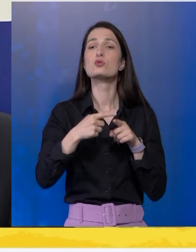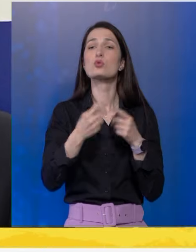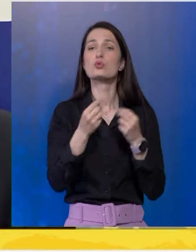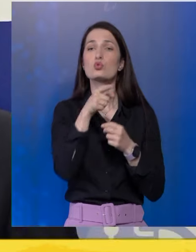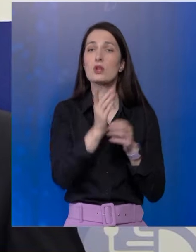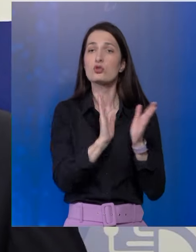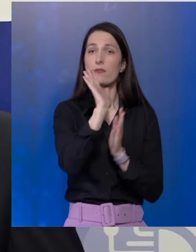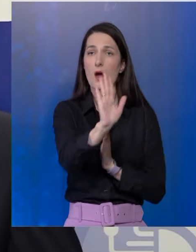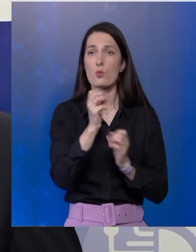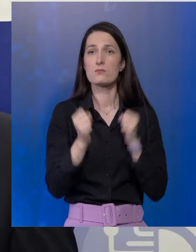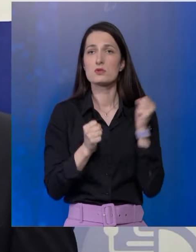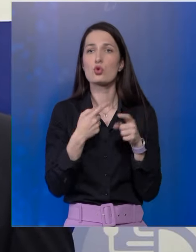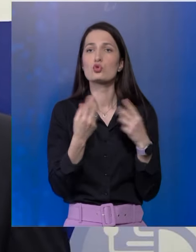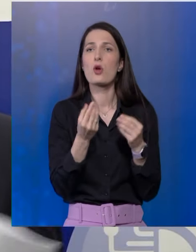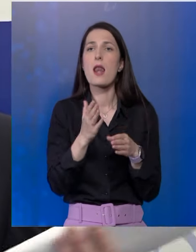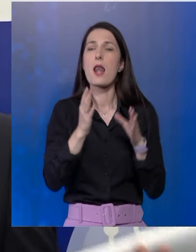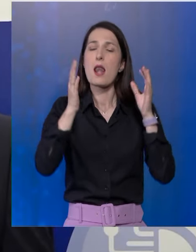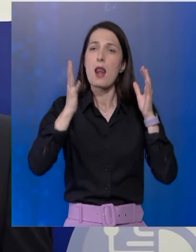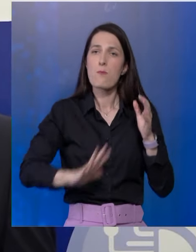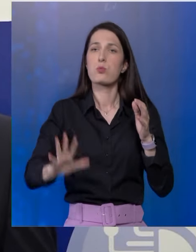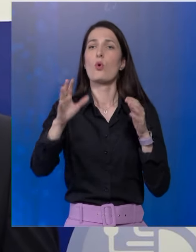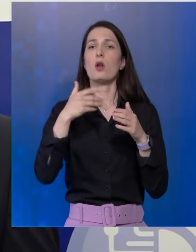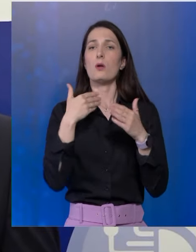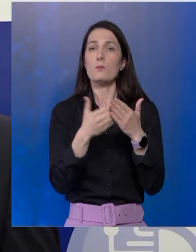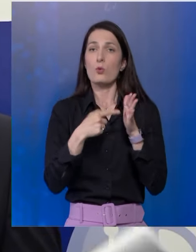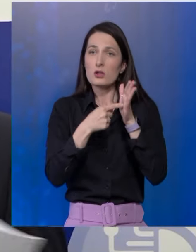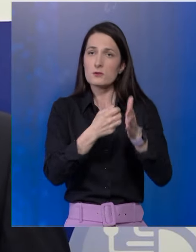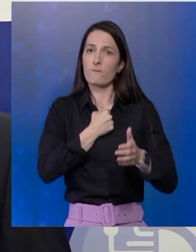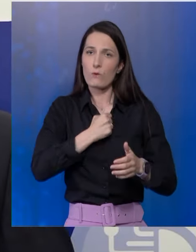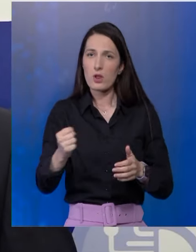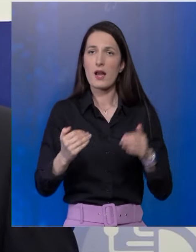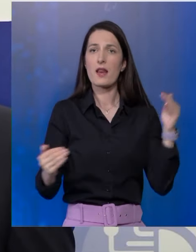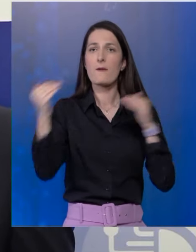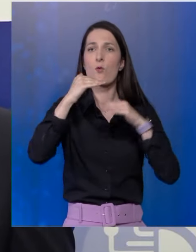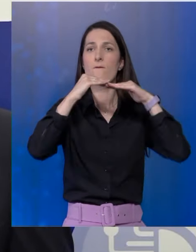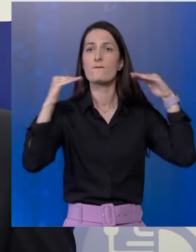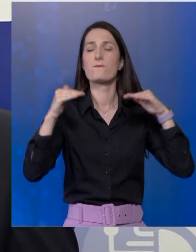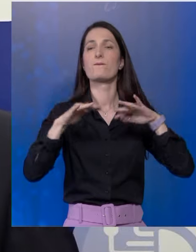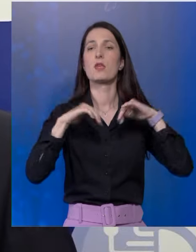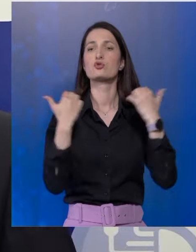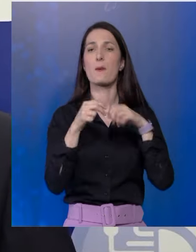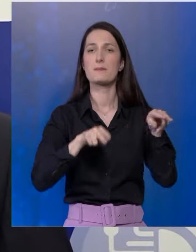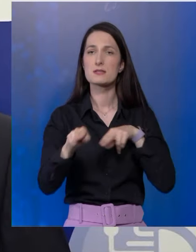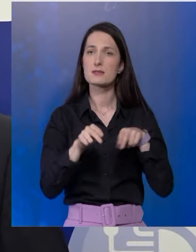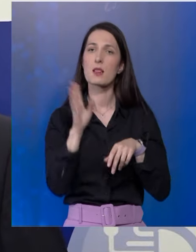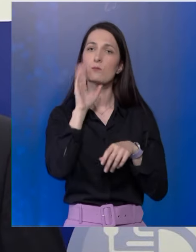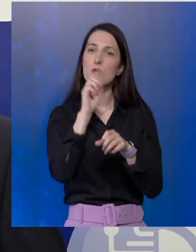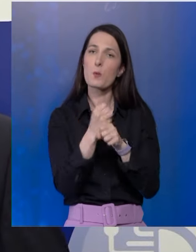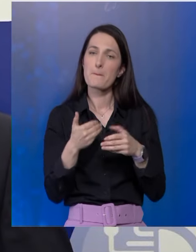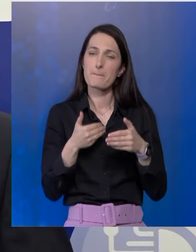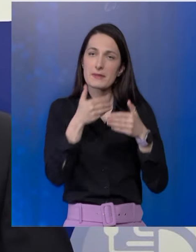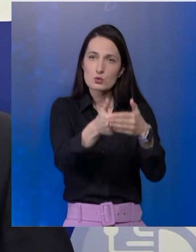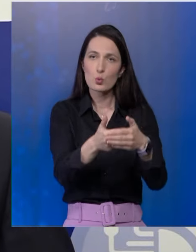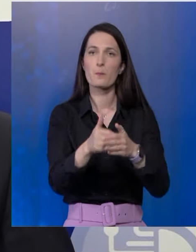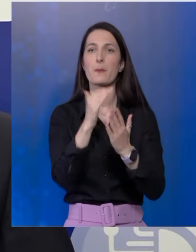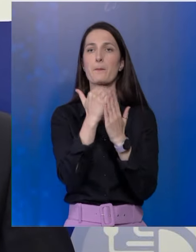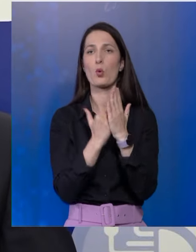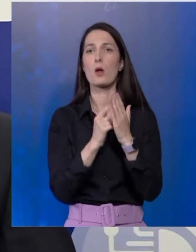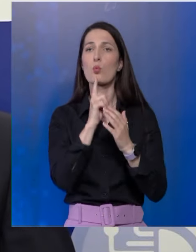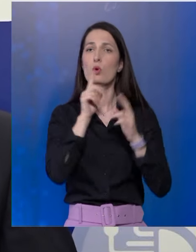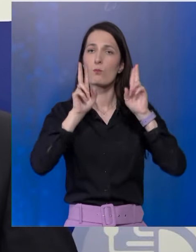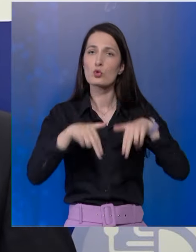brzo je što je napokon pokazana volja sa nivoa vijeća ministara da Bosna i Hercegovina pristupi programu koji može otvoriti